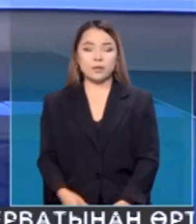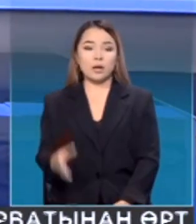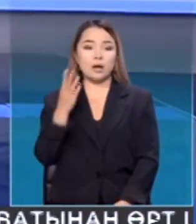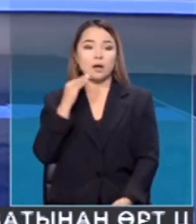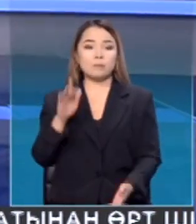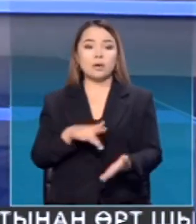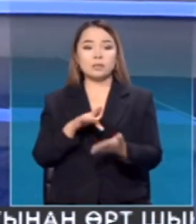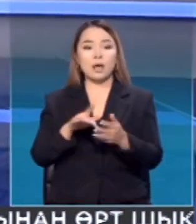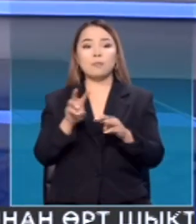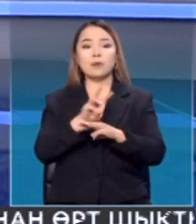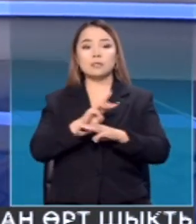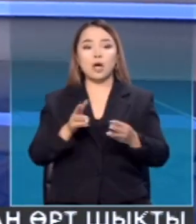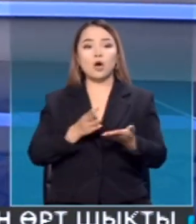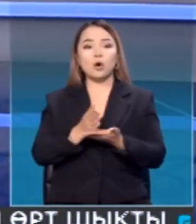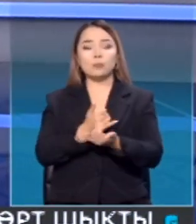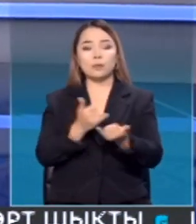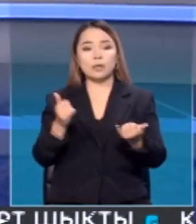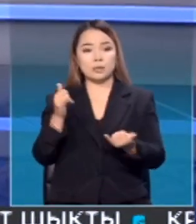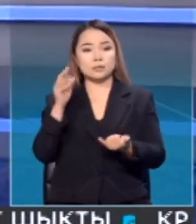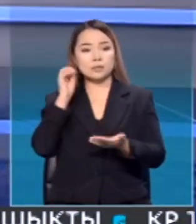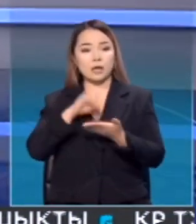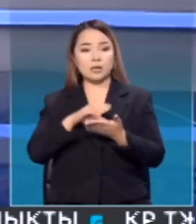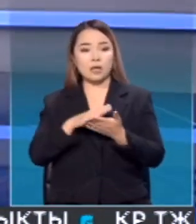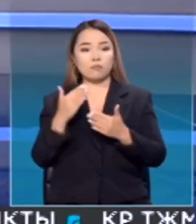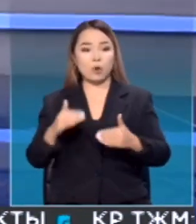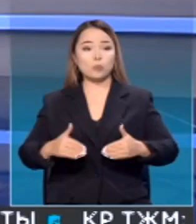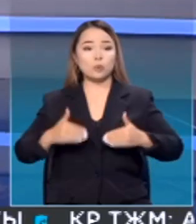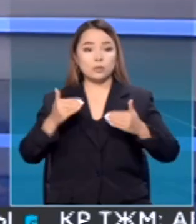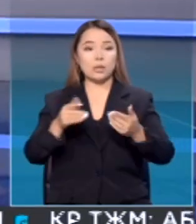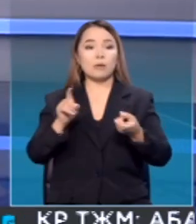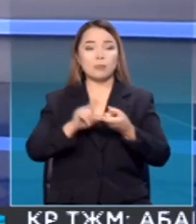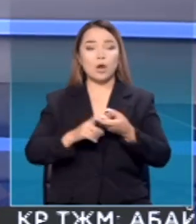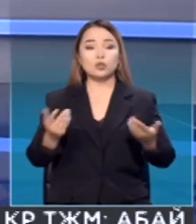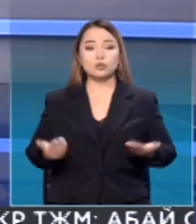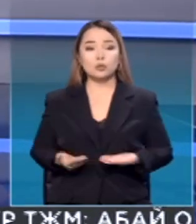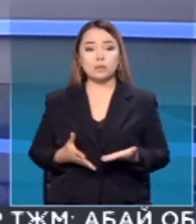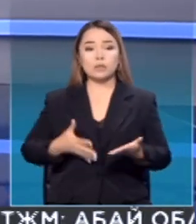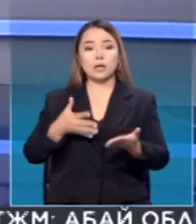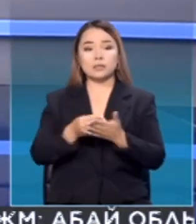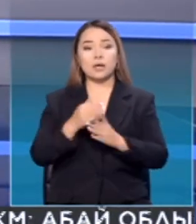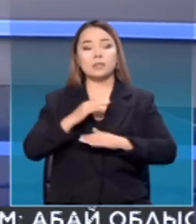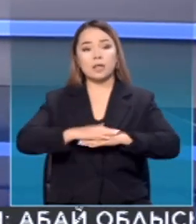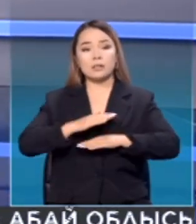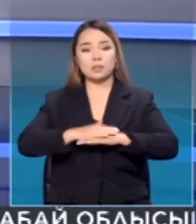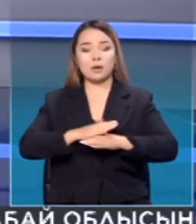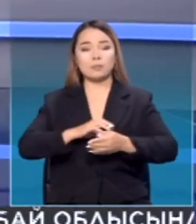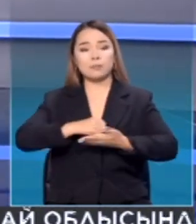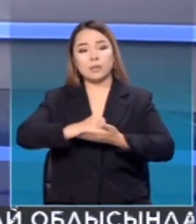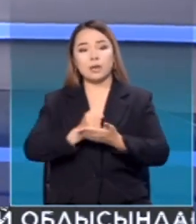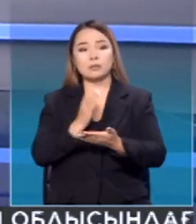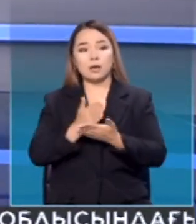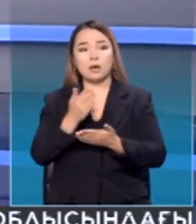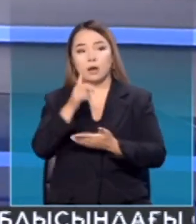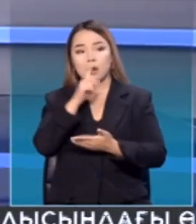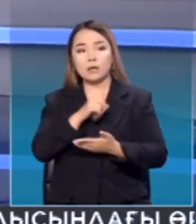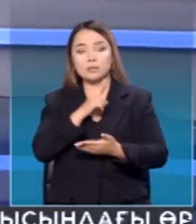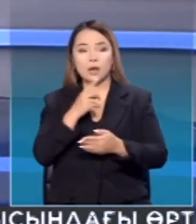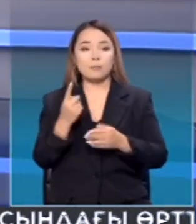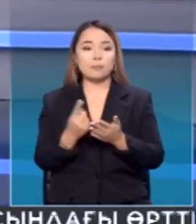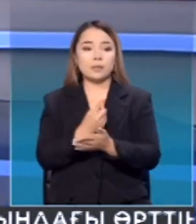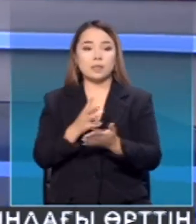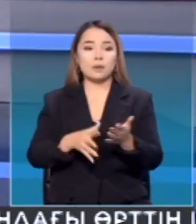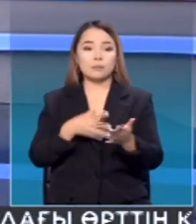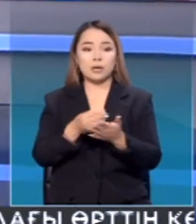Алматы қаласының мәслихаты коммуналдық тарифтердің өсуіне байланысты тұрғындарға өтемақы беру тәртібін бекітті. Ол айына бір рет